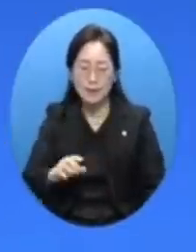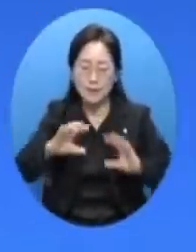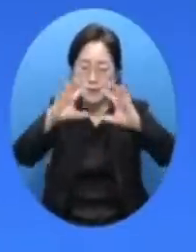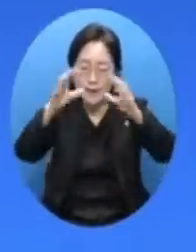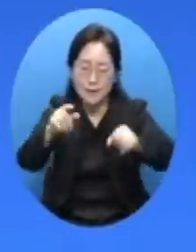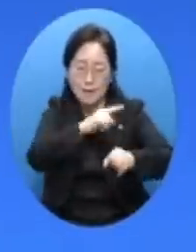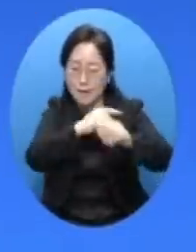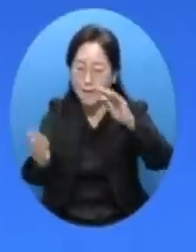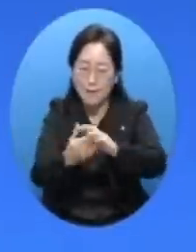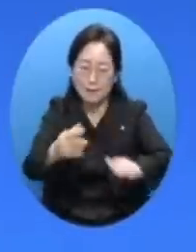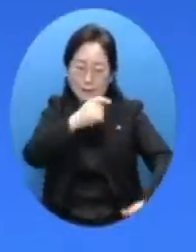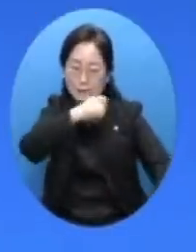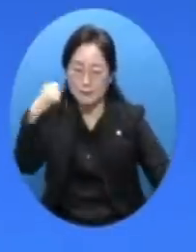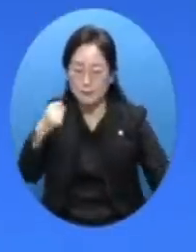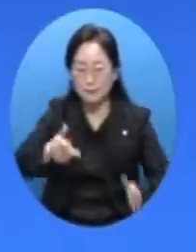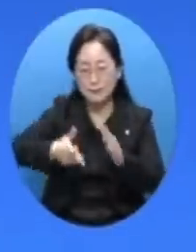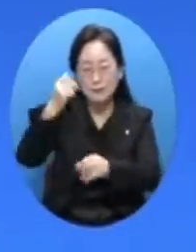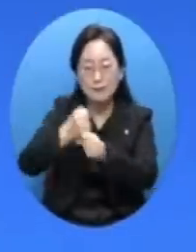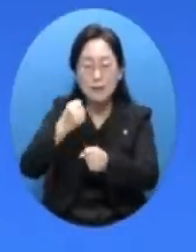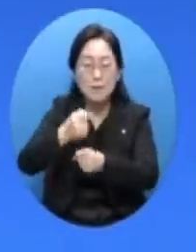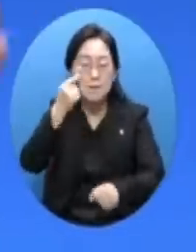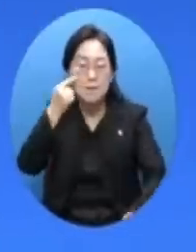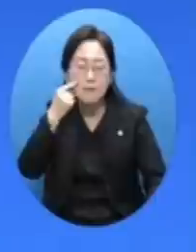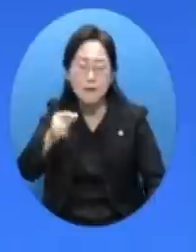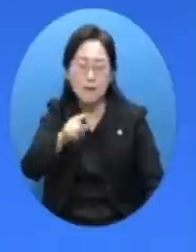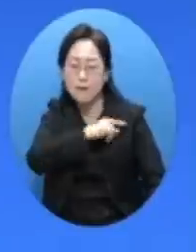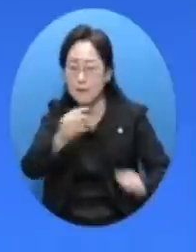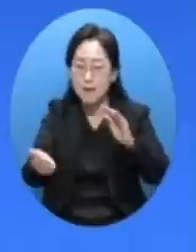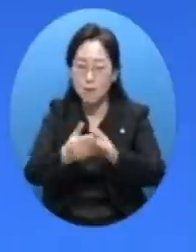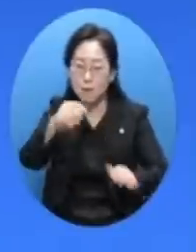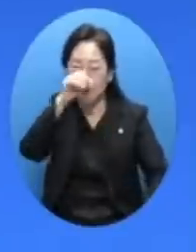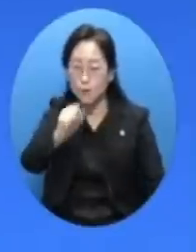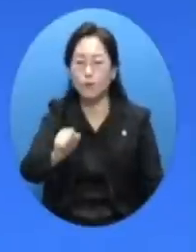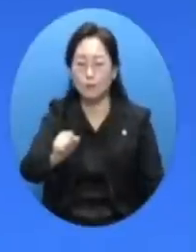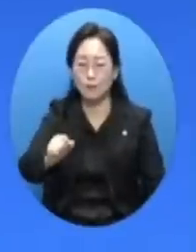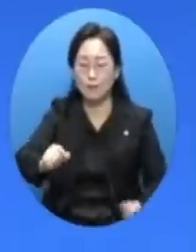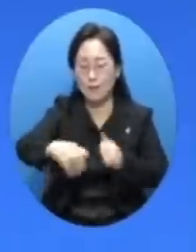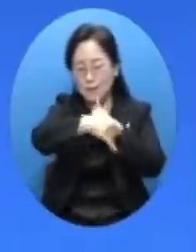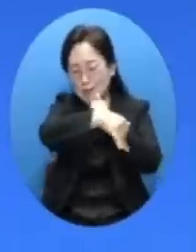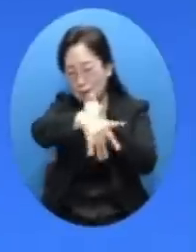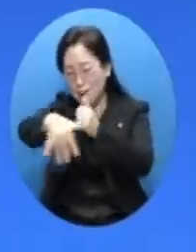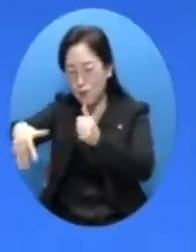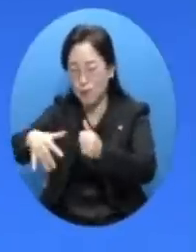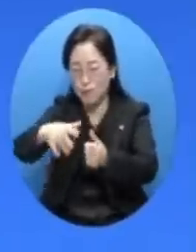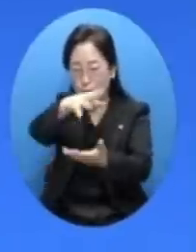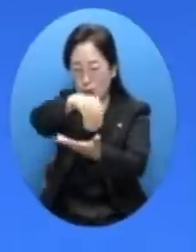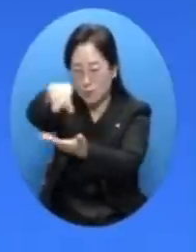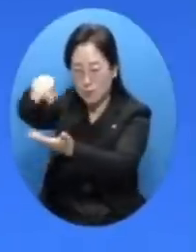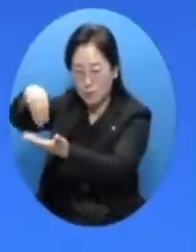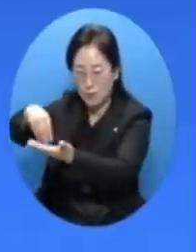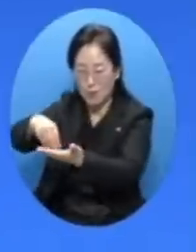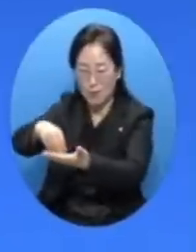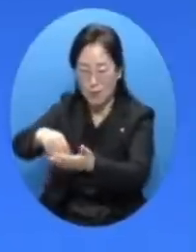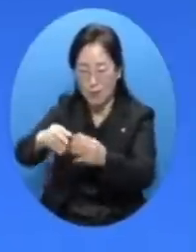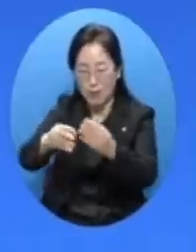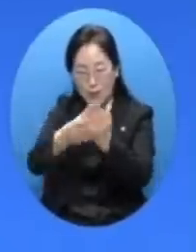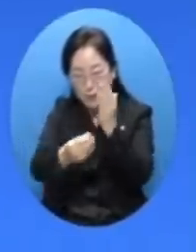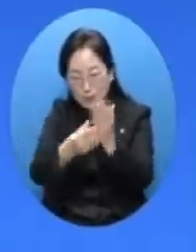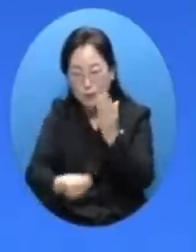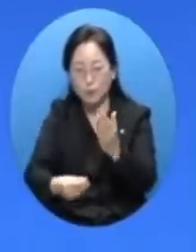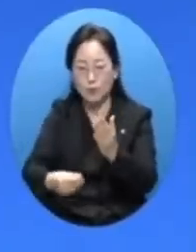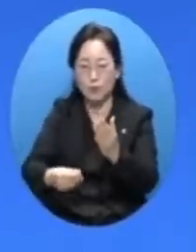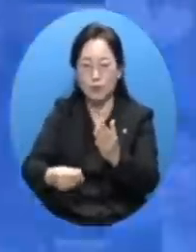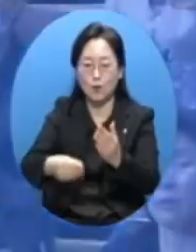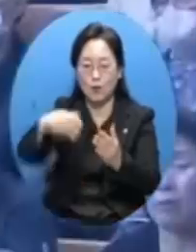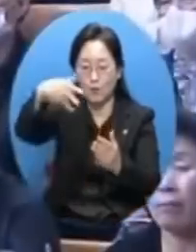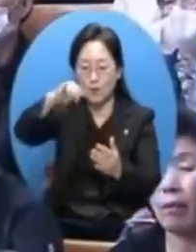맛을 내는 피자를 만들자. 최고의 좋은 재료를 동원해서 좋은 밀가루, 좋은